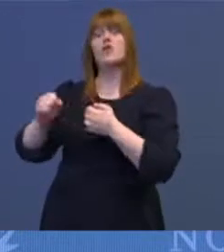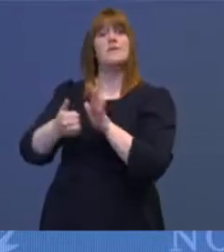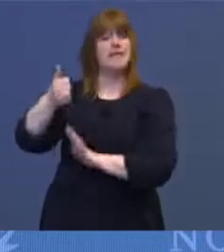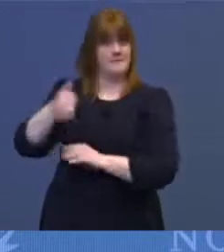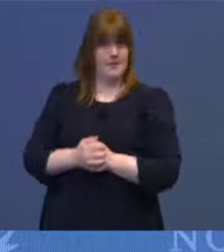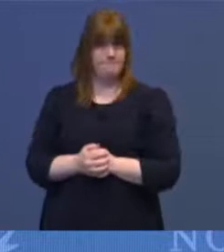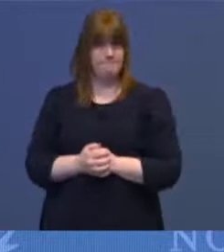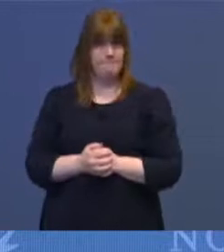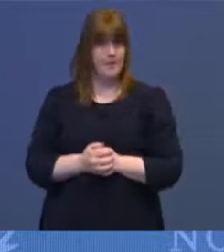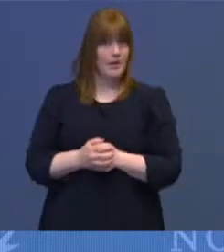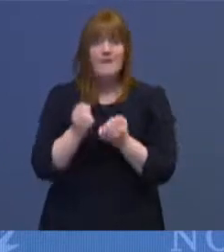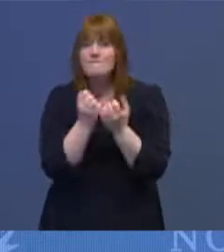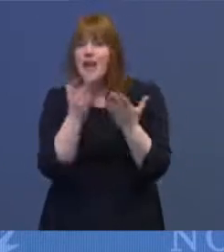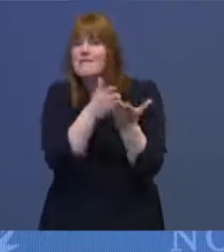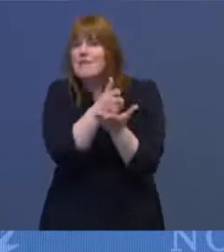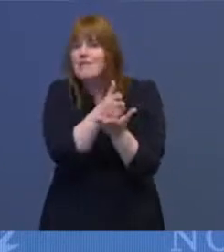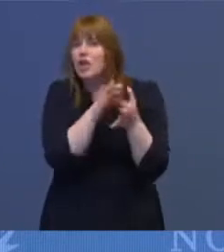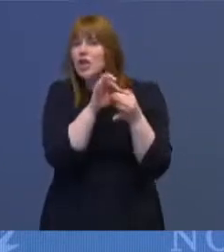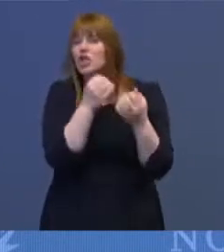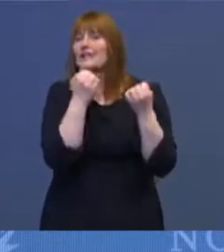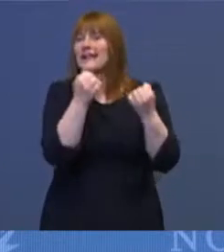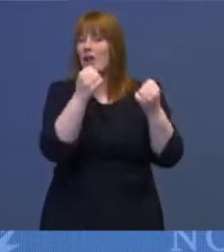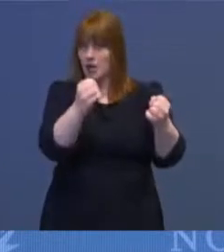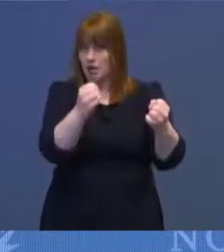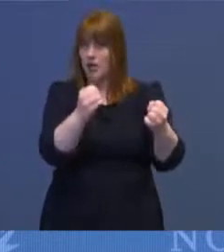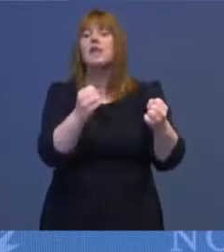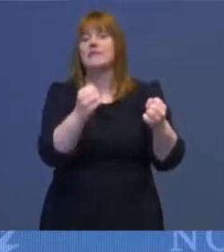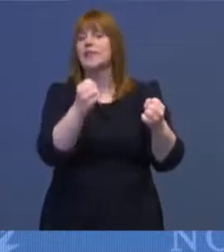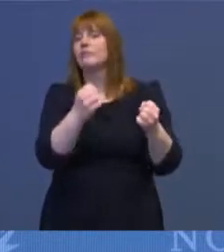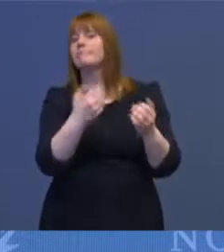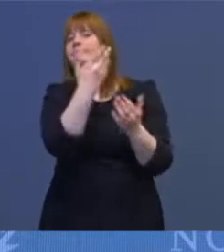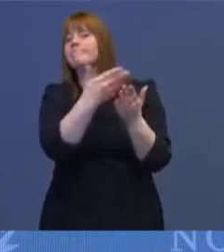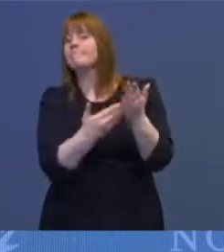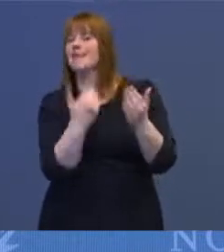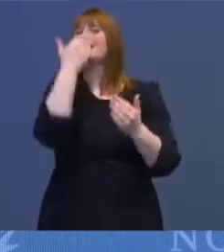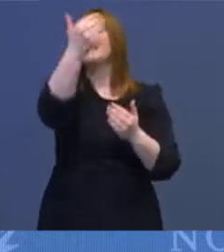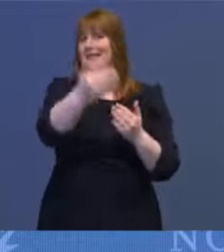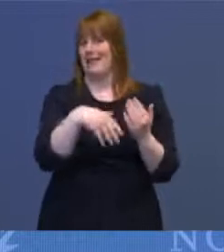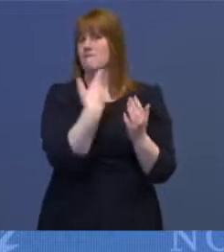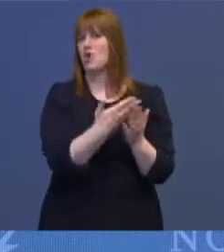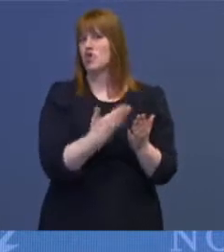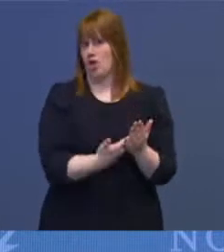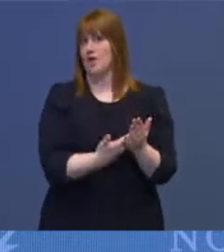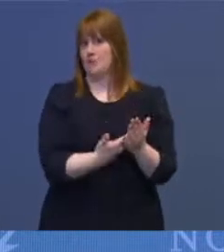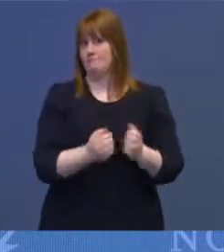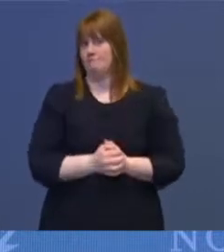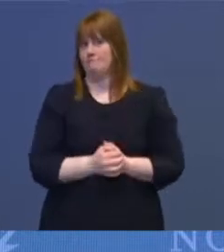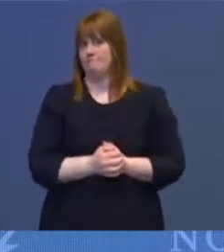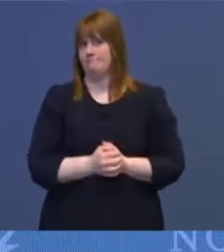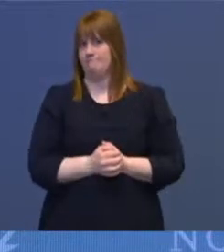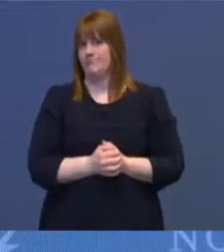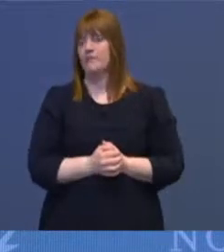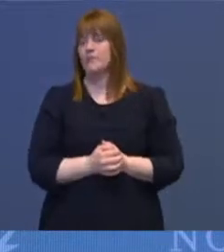Nærmere detaljer om de ulike tiltakene, det vil vi komme tilbake til i proposisjonen som regjeringen vil fremme for Stortinget før